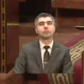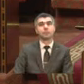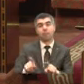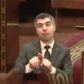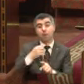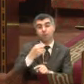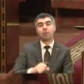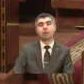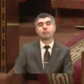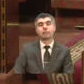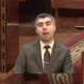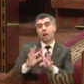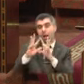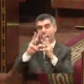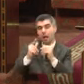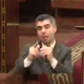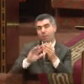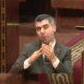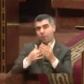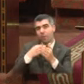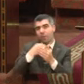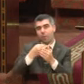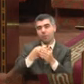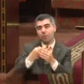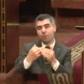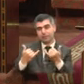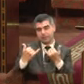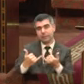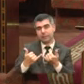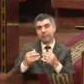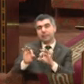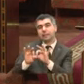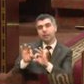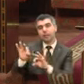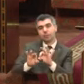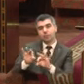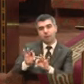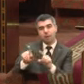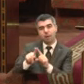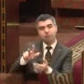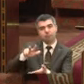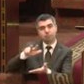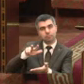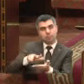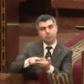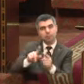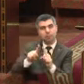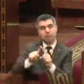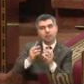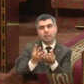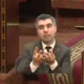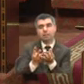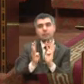يتعلق بهذا الشيء ديال الارقام، احنا الان عندنا استراتيجيه صودقه عليها من طرف اللجنه المشتركه بين الوزارات